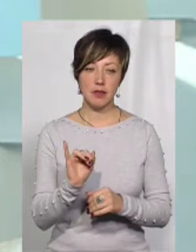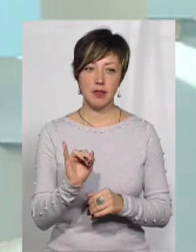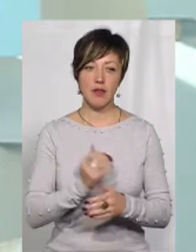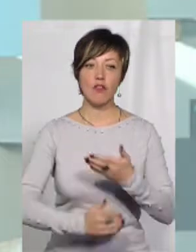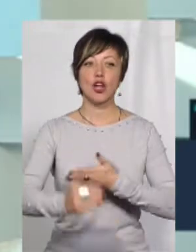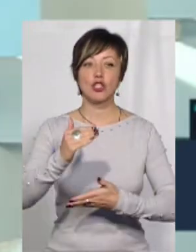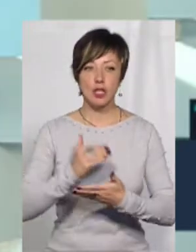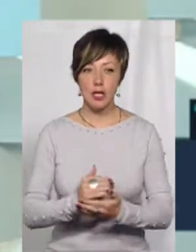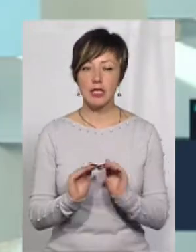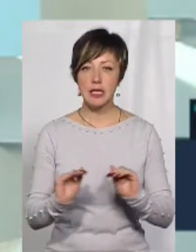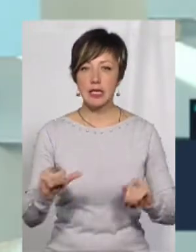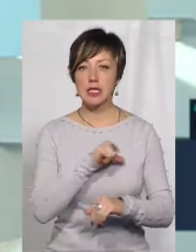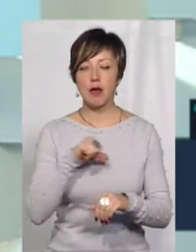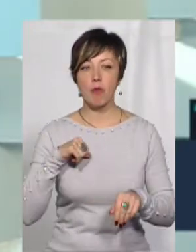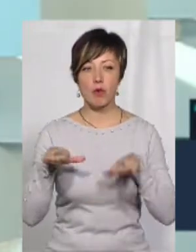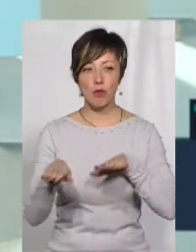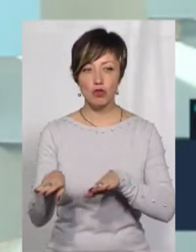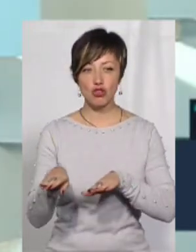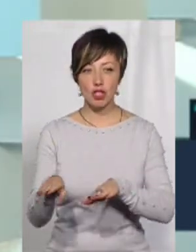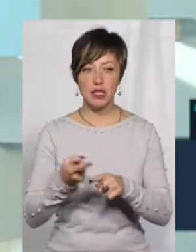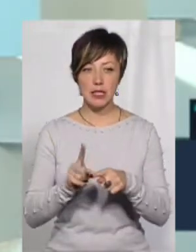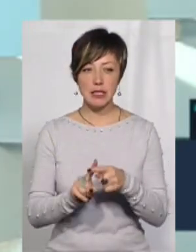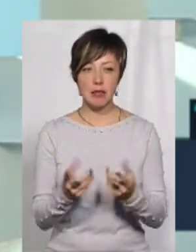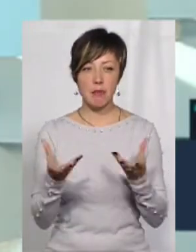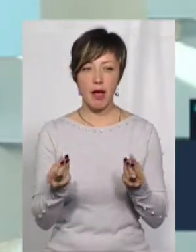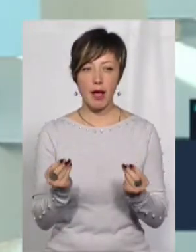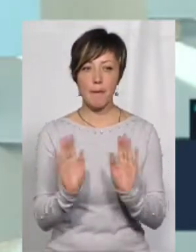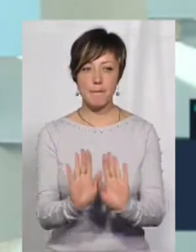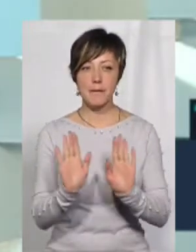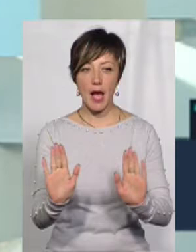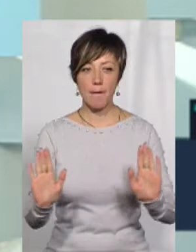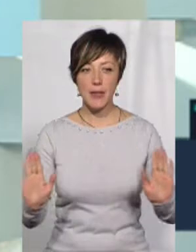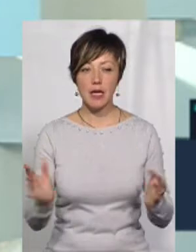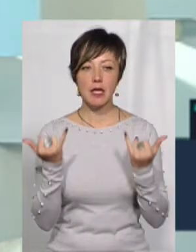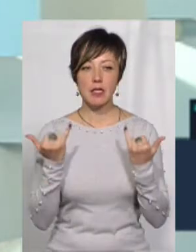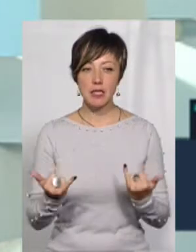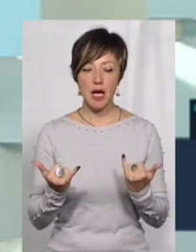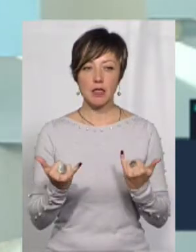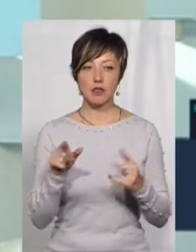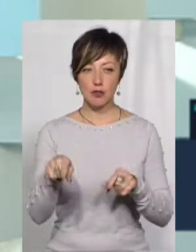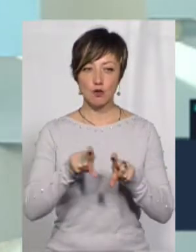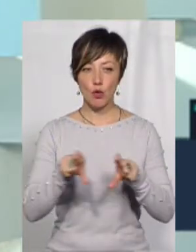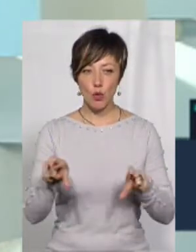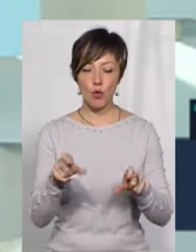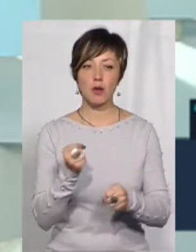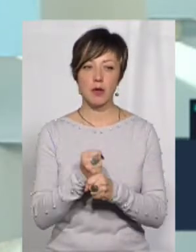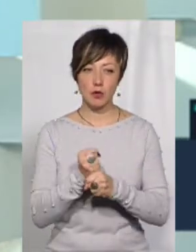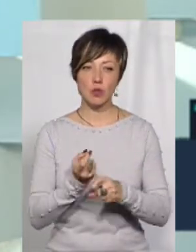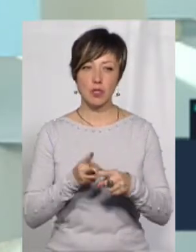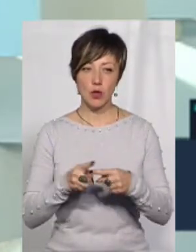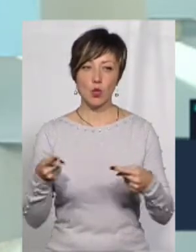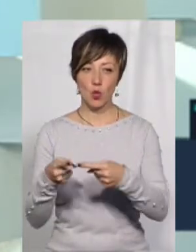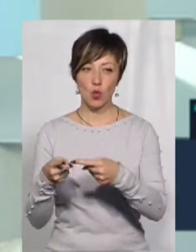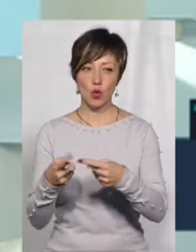в кінці кінців діти самі пошили ці м'які меблі, і зараз в Солобковецькій школі діє цей